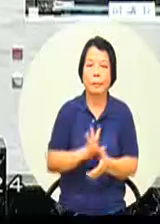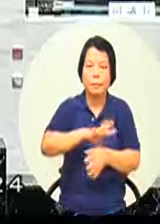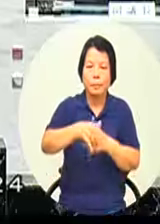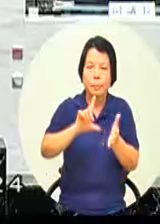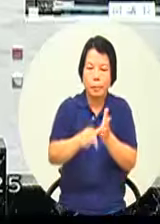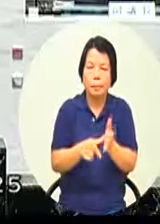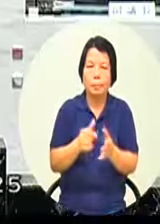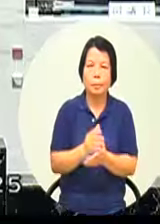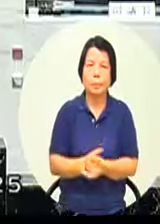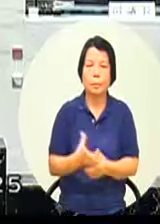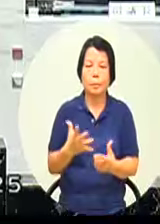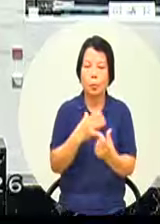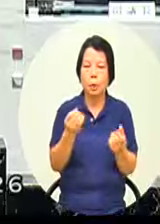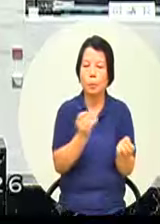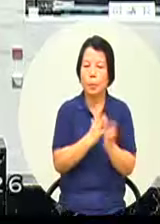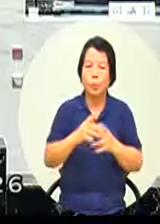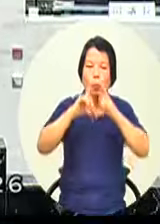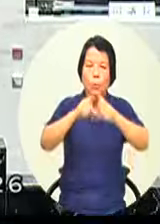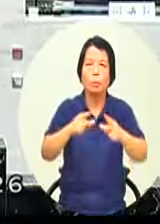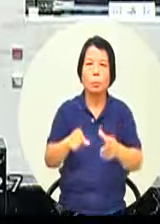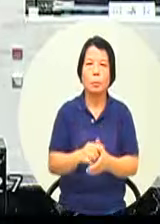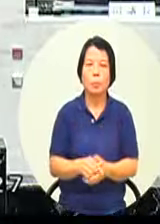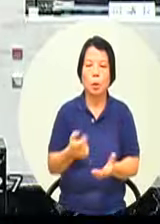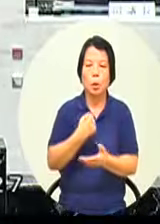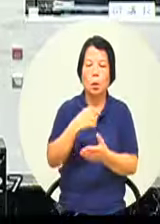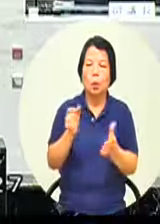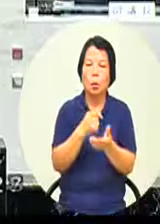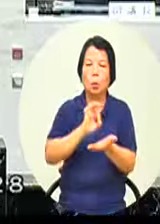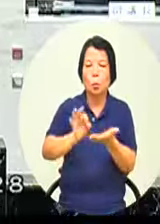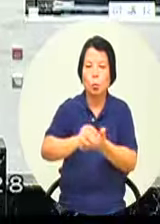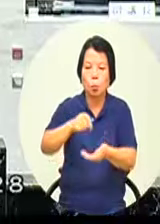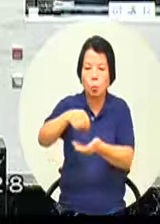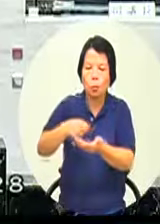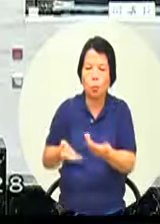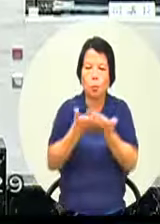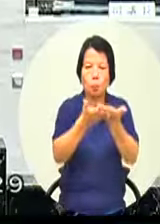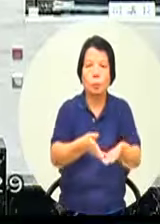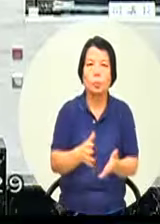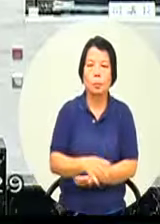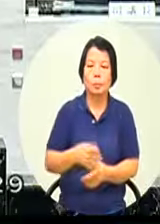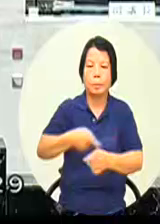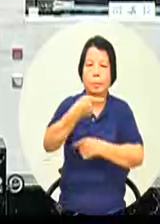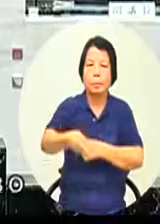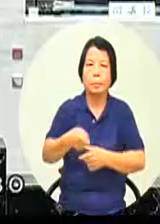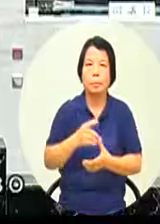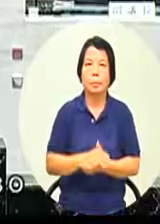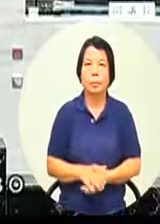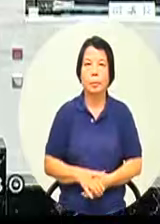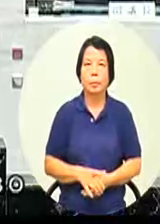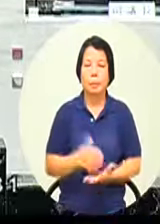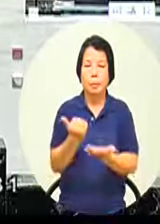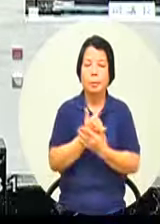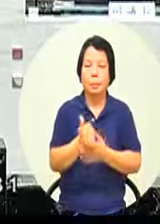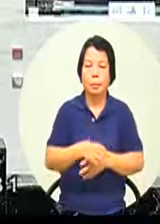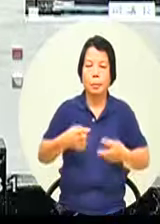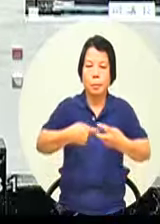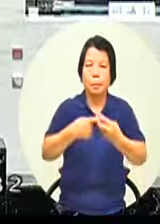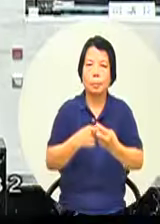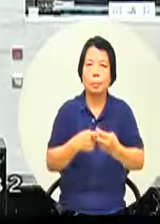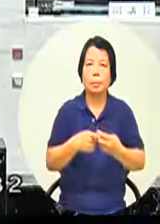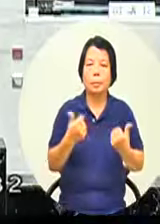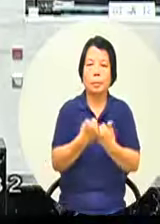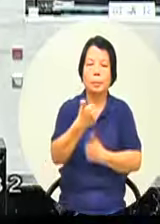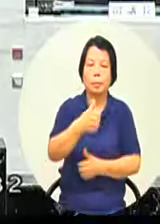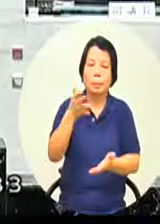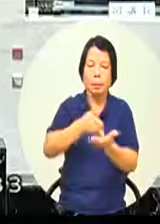间在内，如果没有办法答复的，就是用书面答复。好，接下来呢哈， 那个请李梅珍议员质询时间